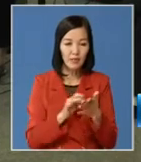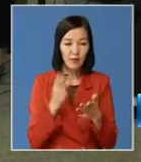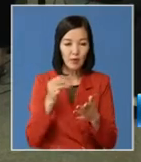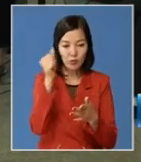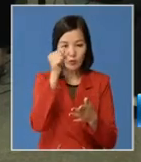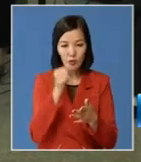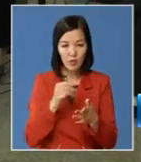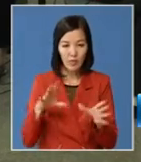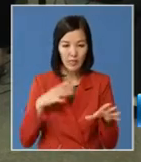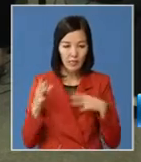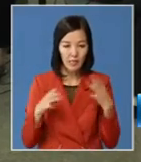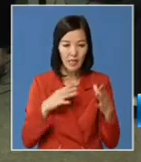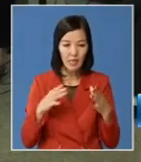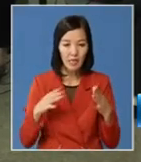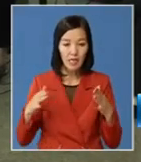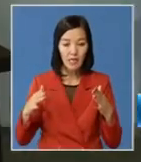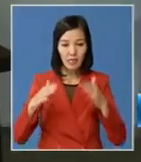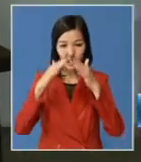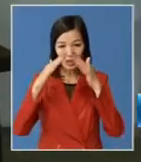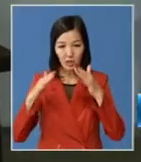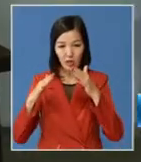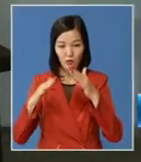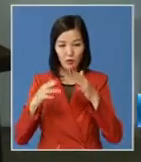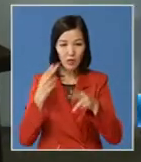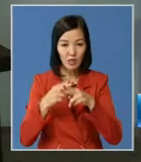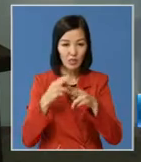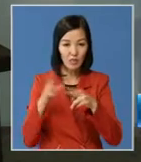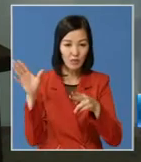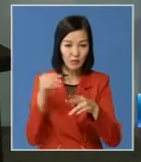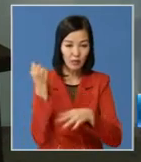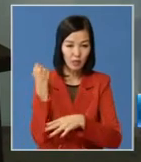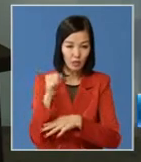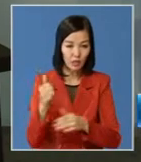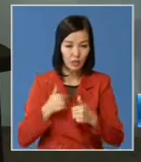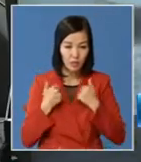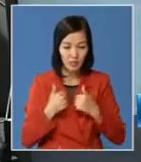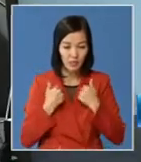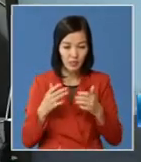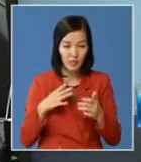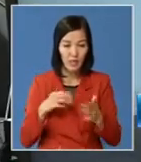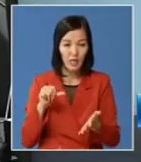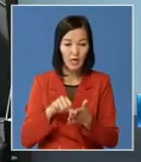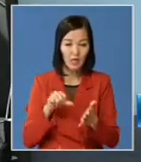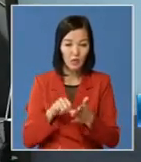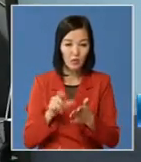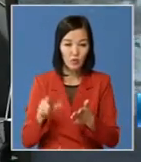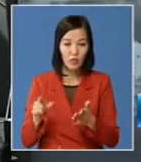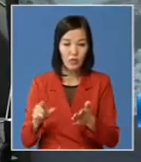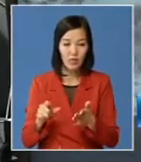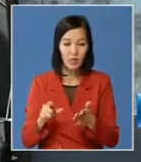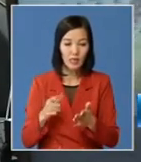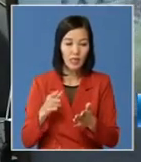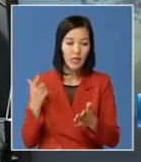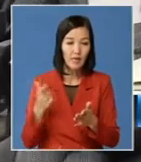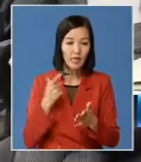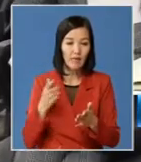бойы дайындалған. Шыңға шығу үшін бірнеше кедергіден өтуге тура келді. Алайда мұның өзі соған тұрарлық дейді қатысушылар. Жетсу географиялық қауымдастығы